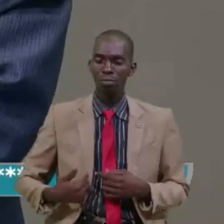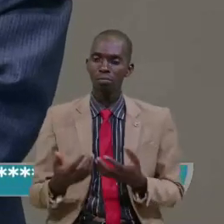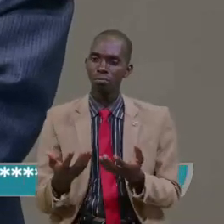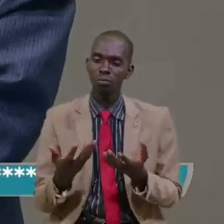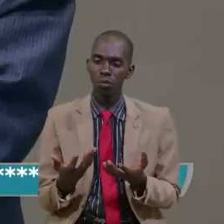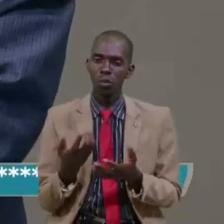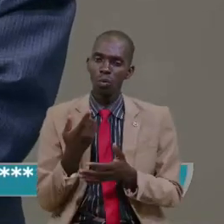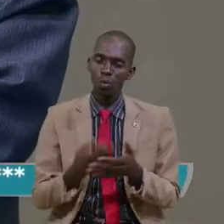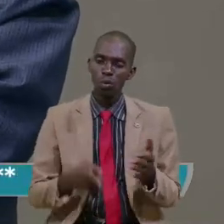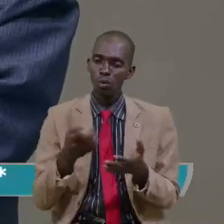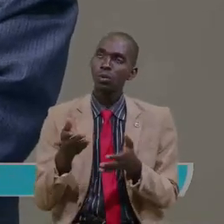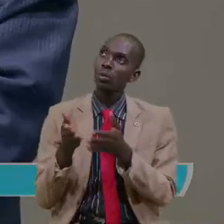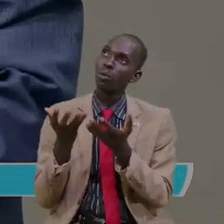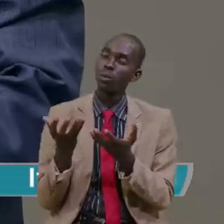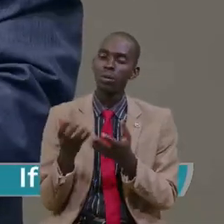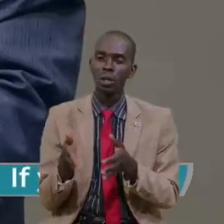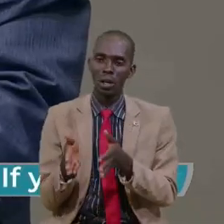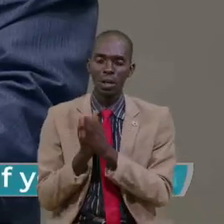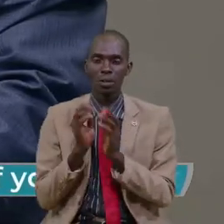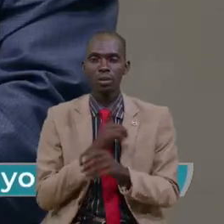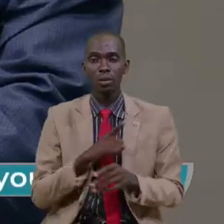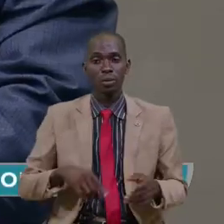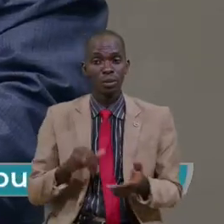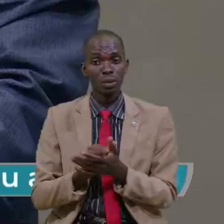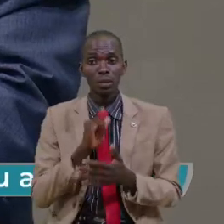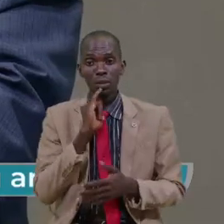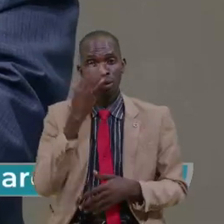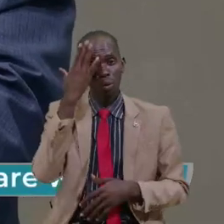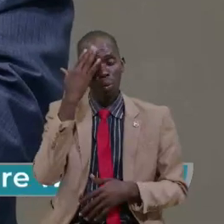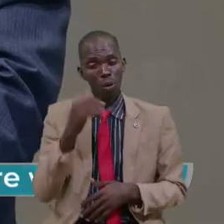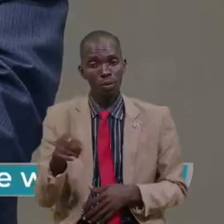au Seigneur. C'est pourquoi vous êtes là.